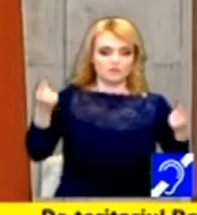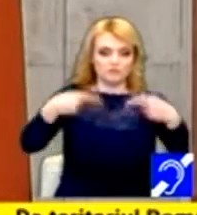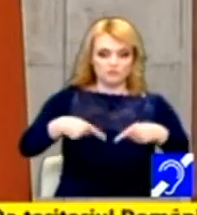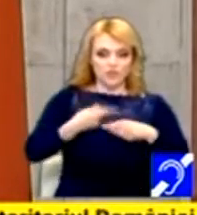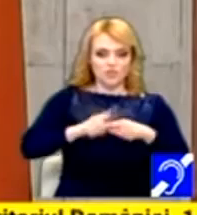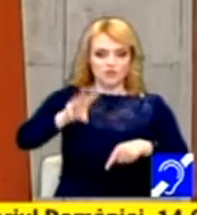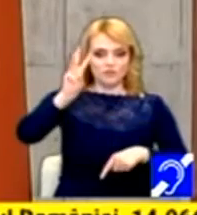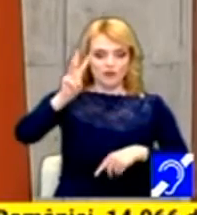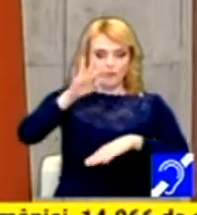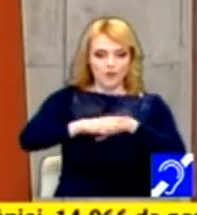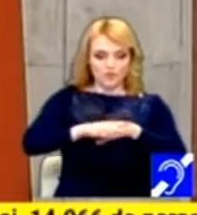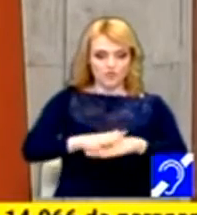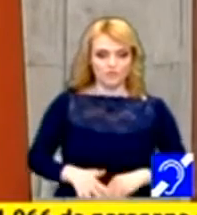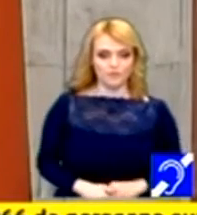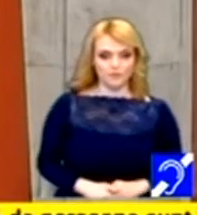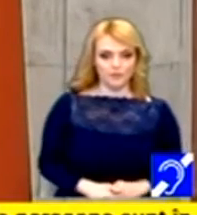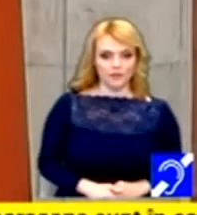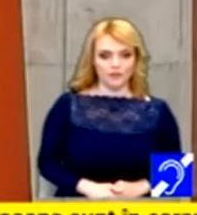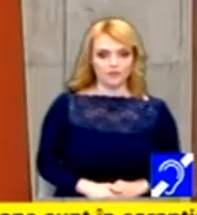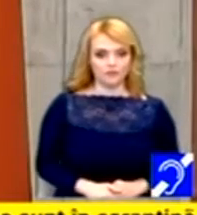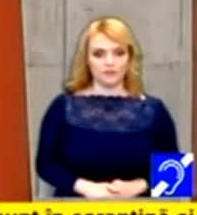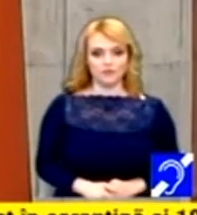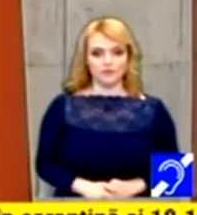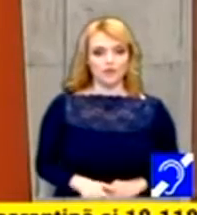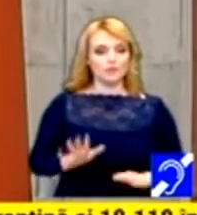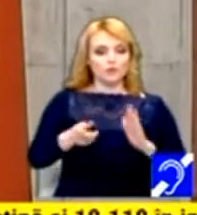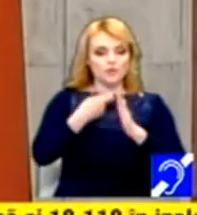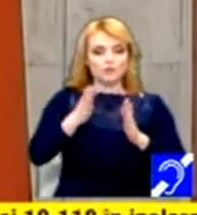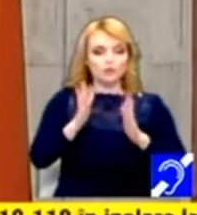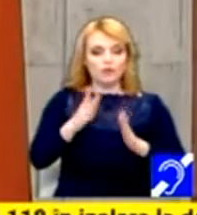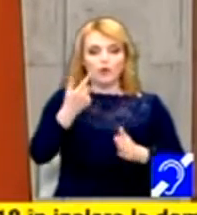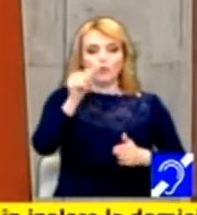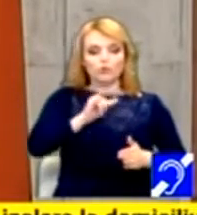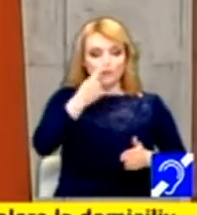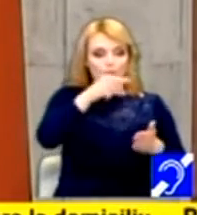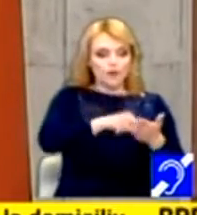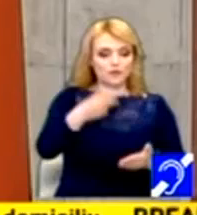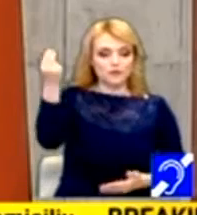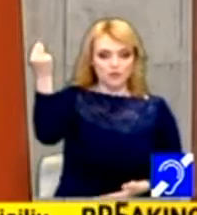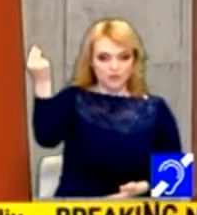în investigații. Și nu doar unde s-au dus banii,